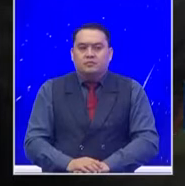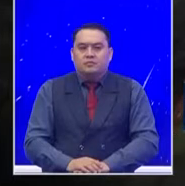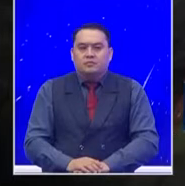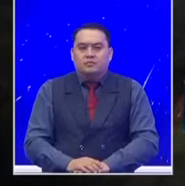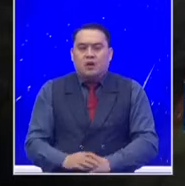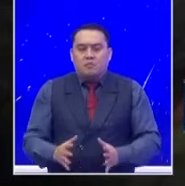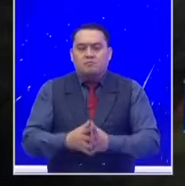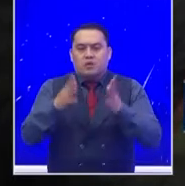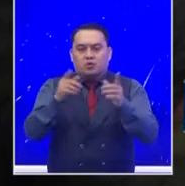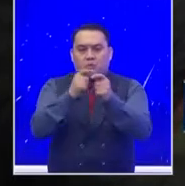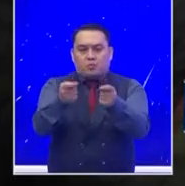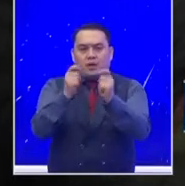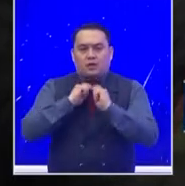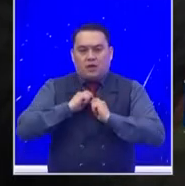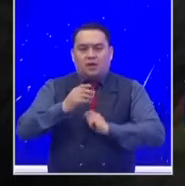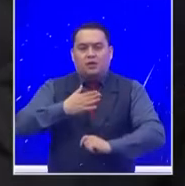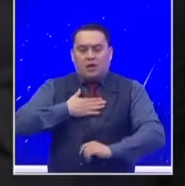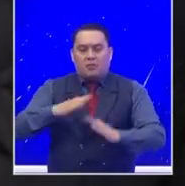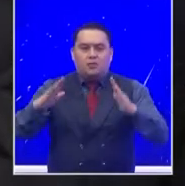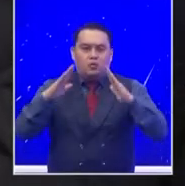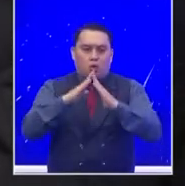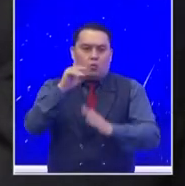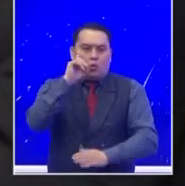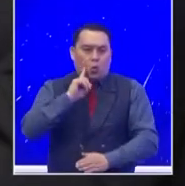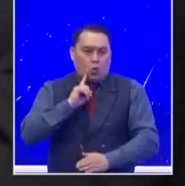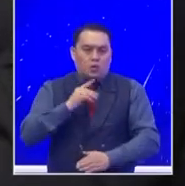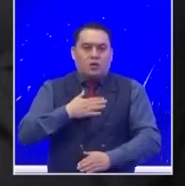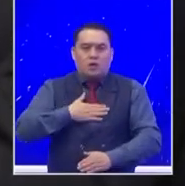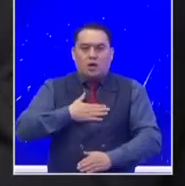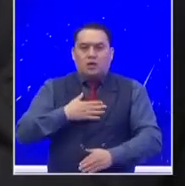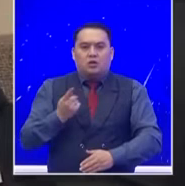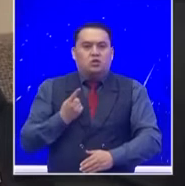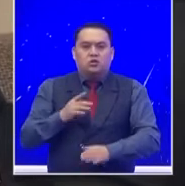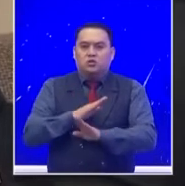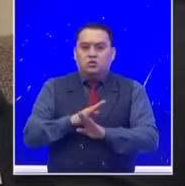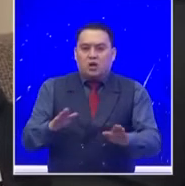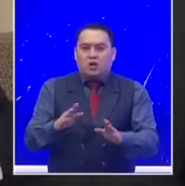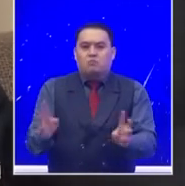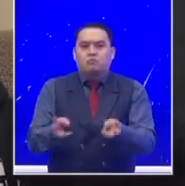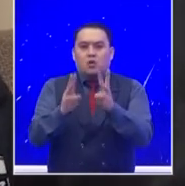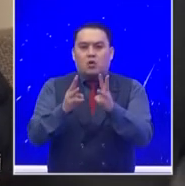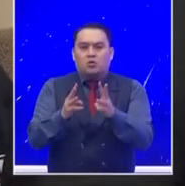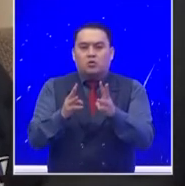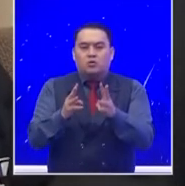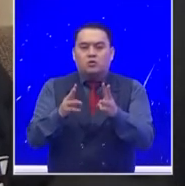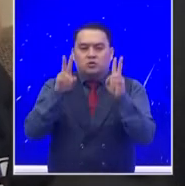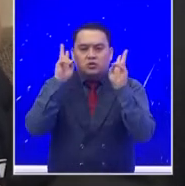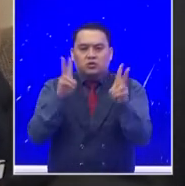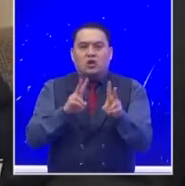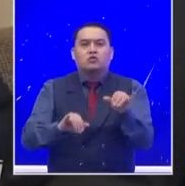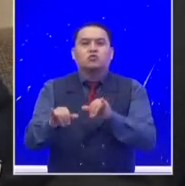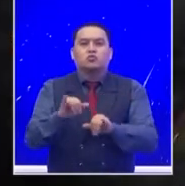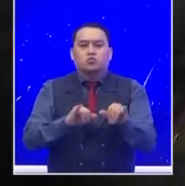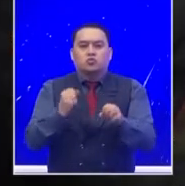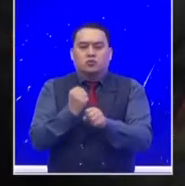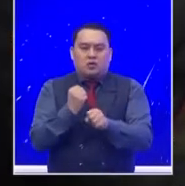Спасибо большое, что подарили нам такой большой и уютный дом. Если честно, я этого не ожидал. После пожара я опустил руки, не знал, что